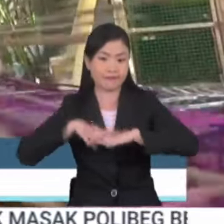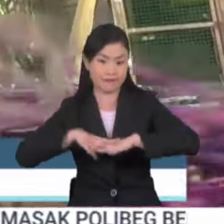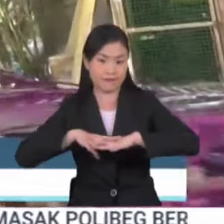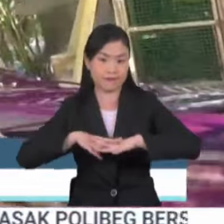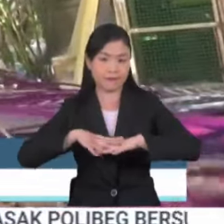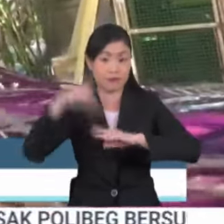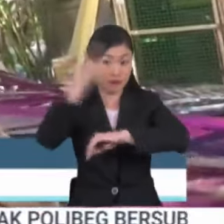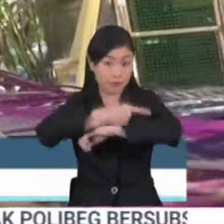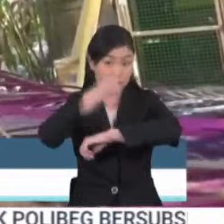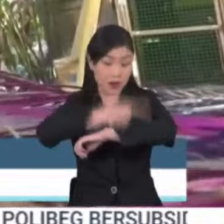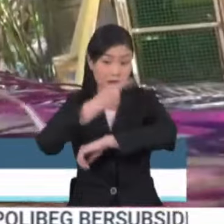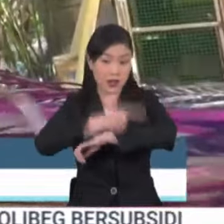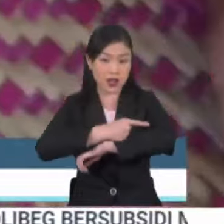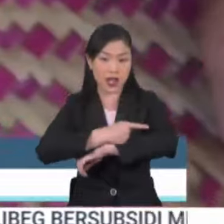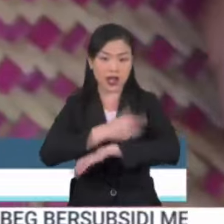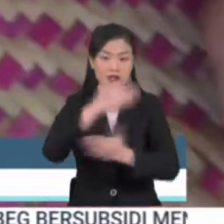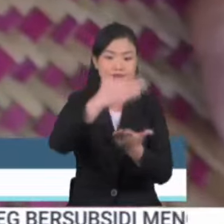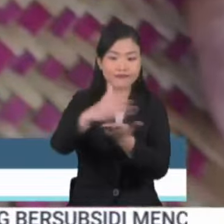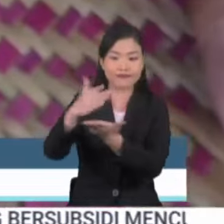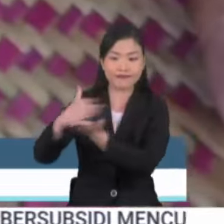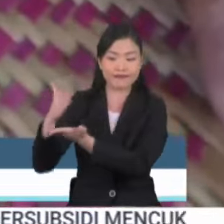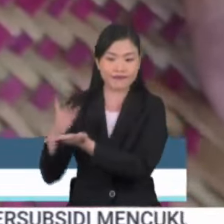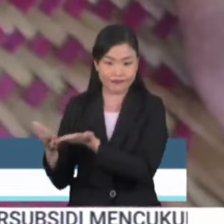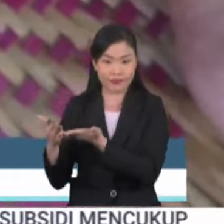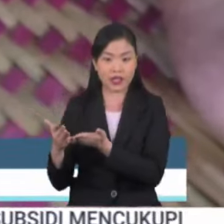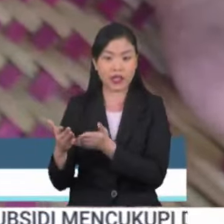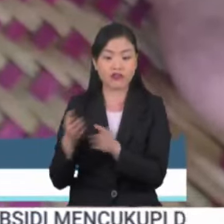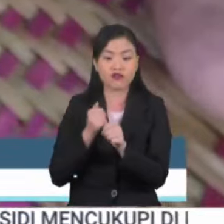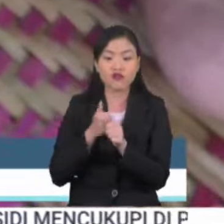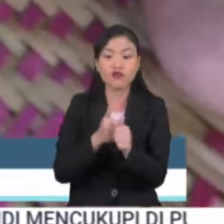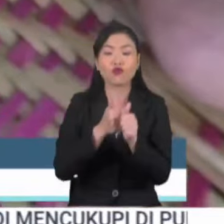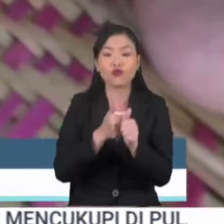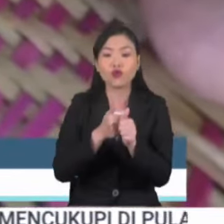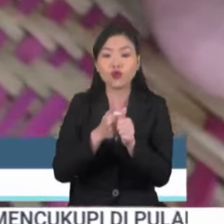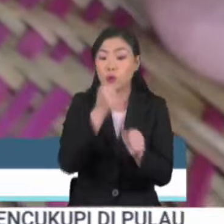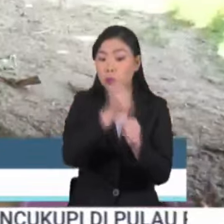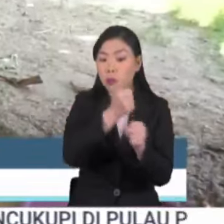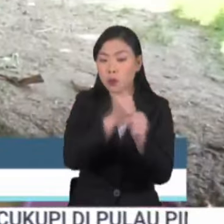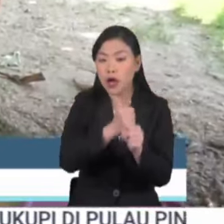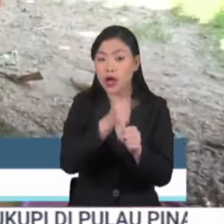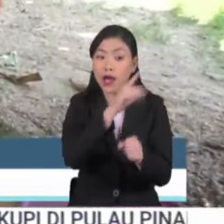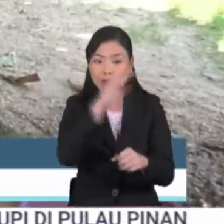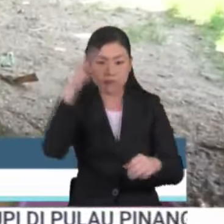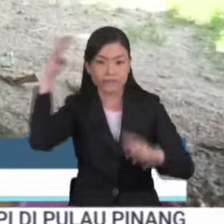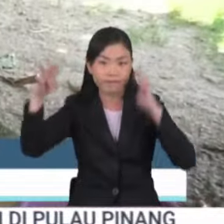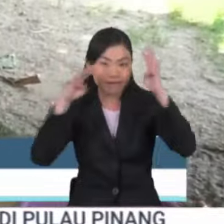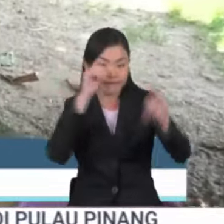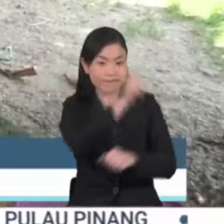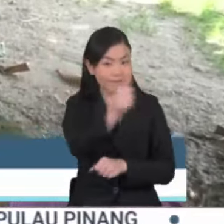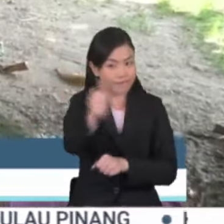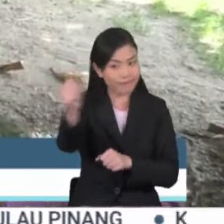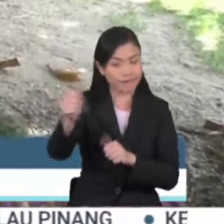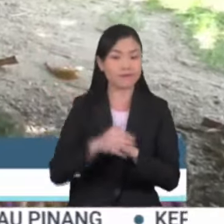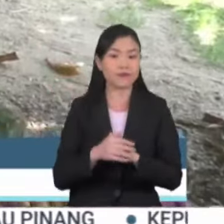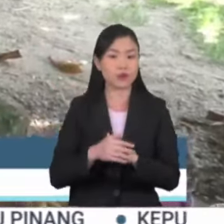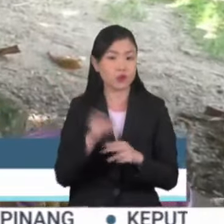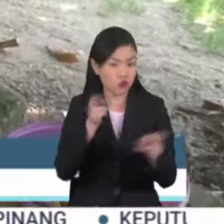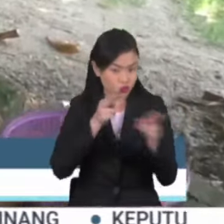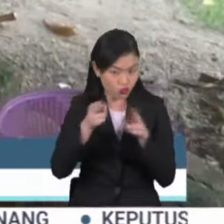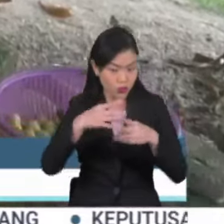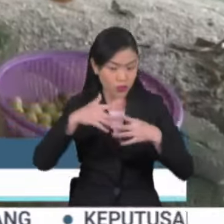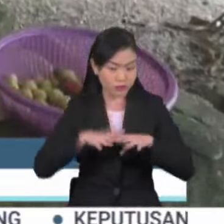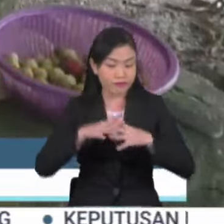Setiap hari mereka berbagi tugas mengikut kepakaran dan kreativiti masing-masing. Usaha anyaman kraft tangan ini turut